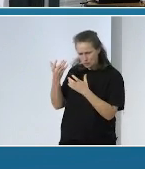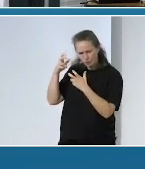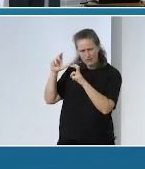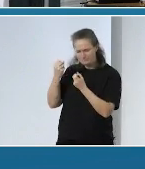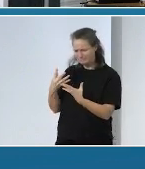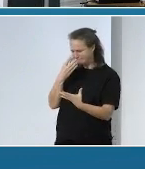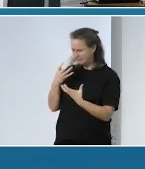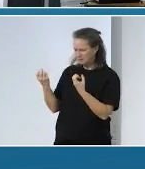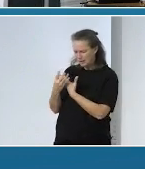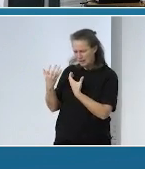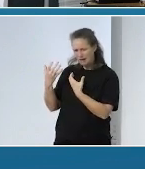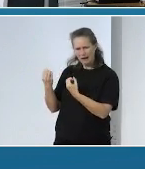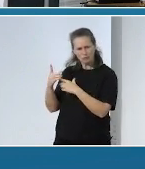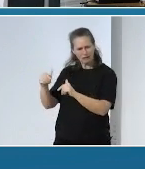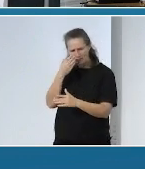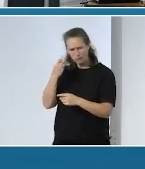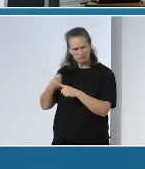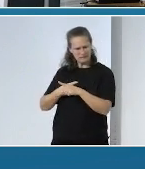petit peu bizarre.